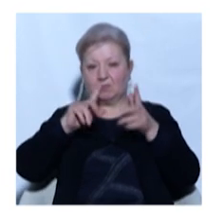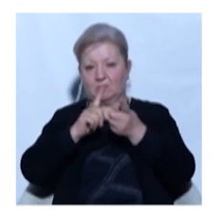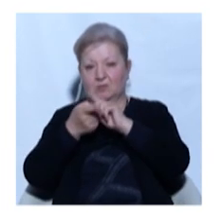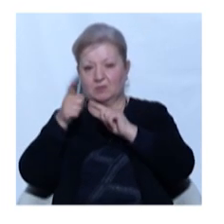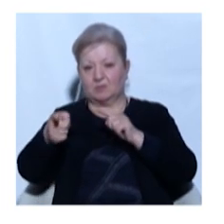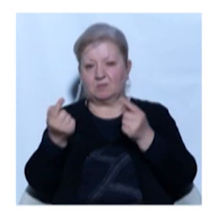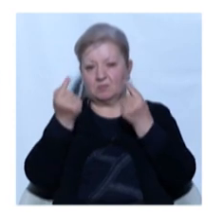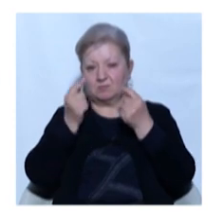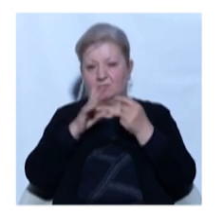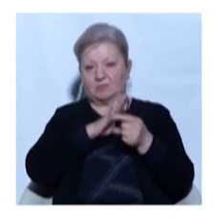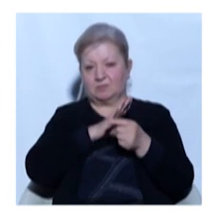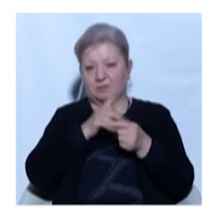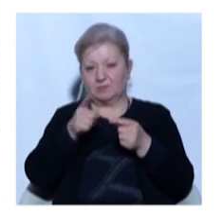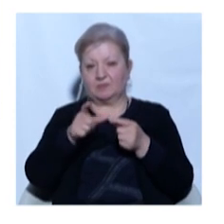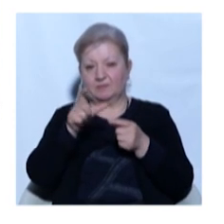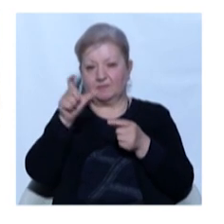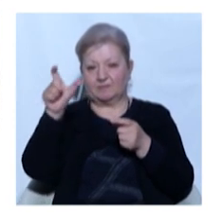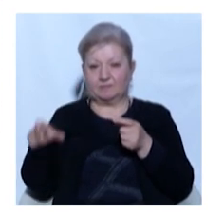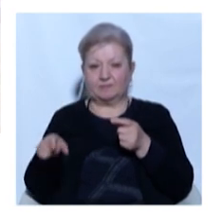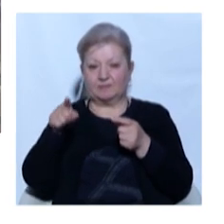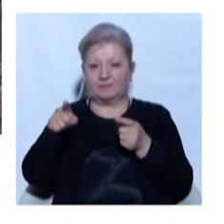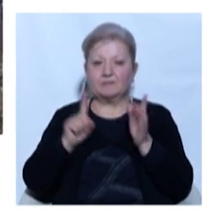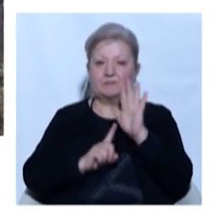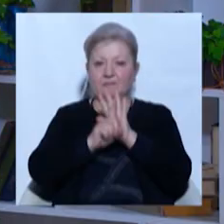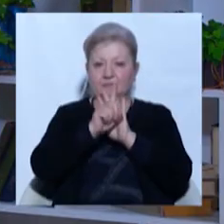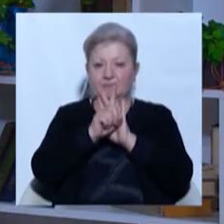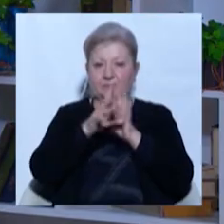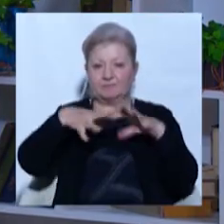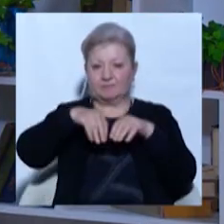ფეოდალის სამფლობელოში იწყება